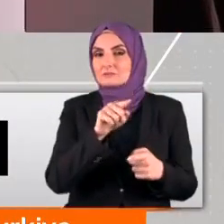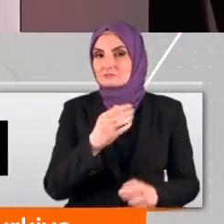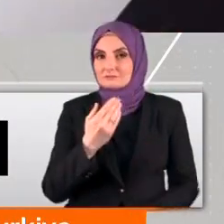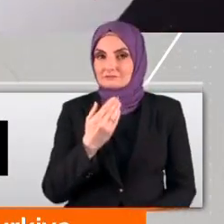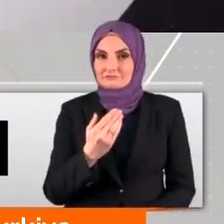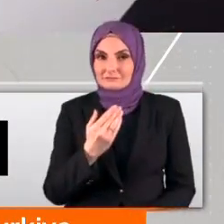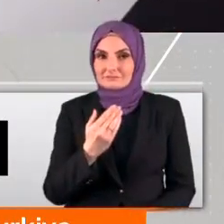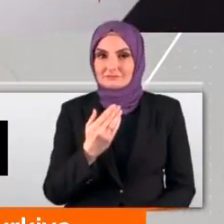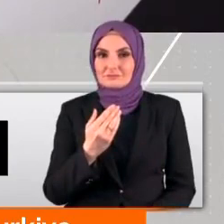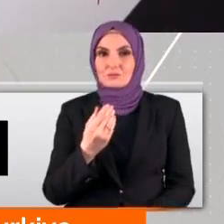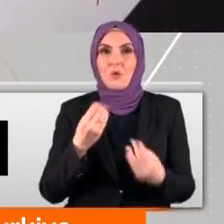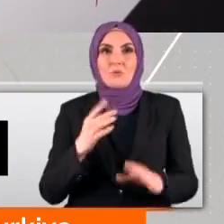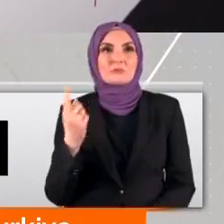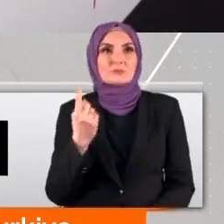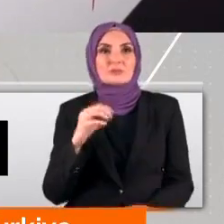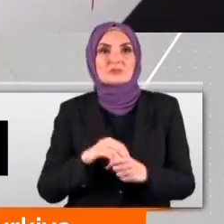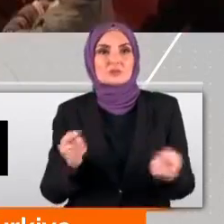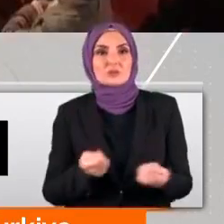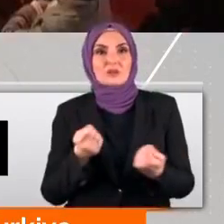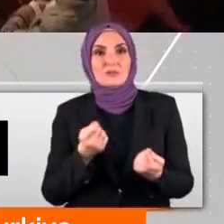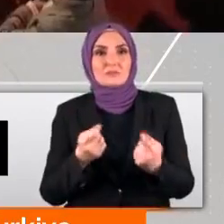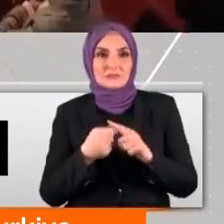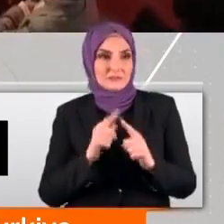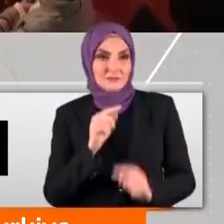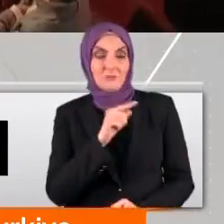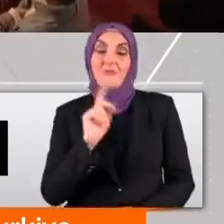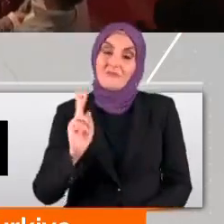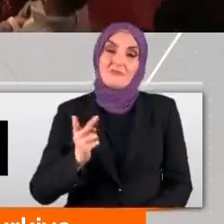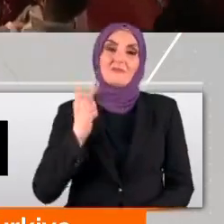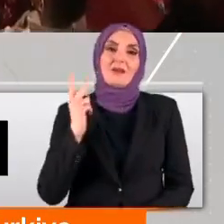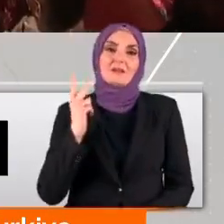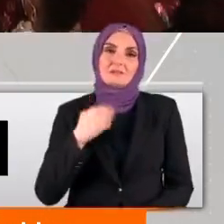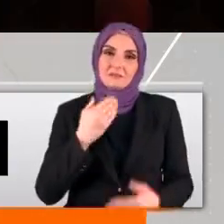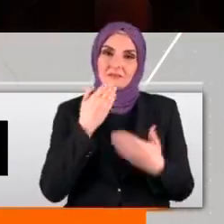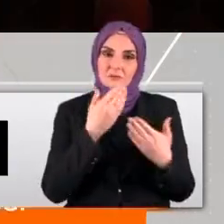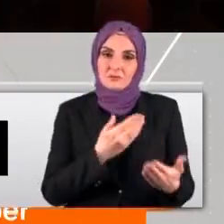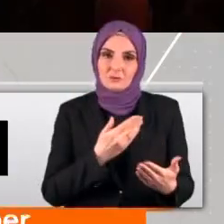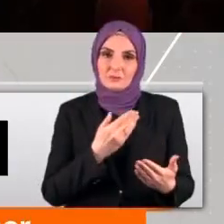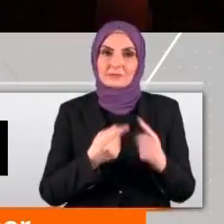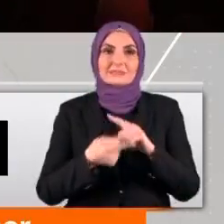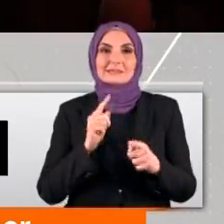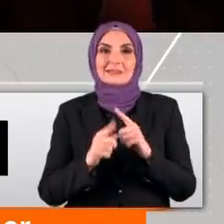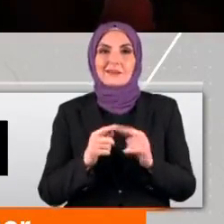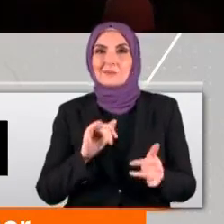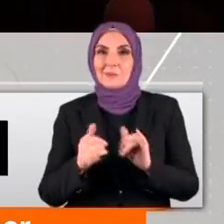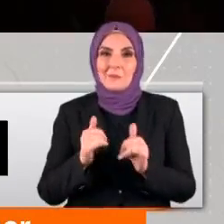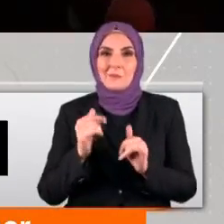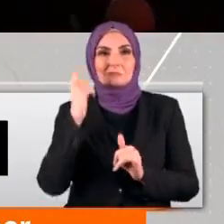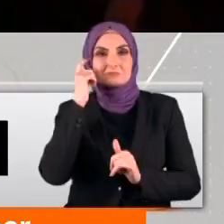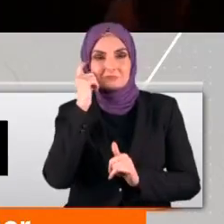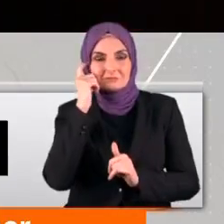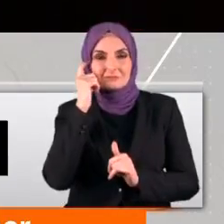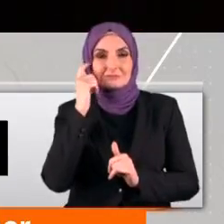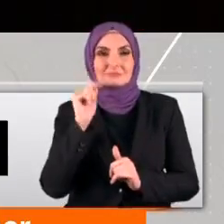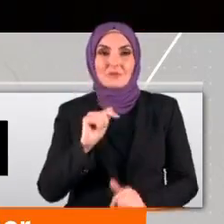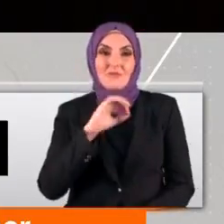serme politikalarından vazgeçmeleri çağrısında bulunuyorum. Siyasi ayak oyunlarından medet ummak